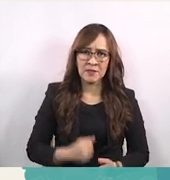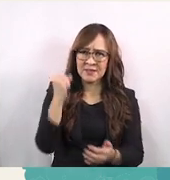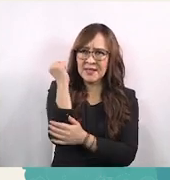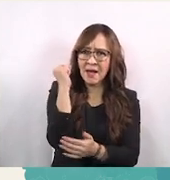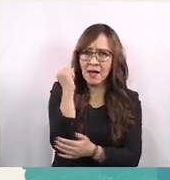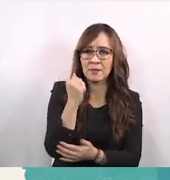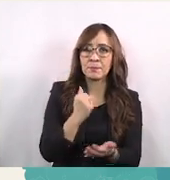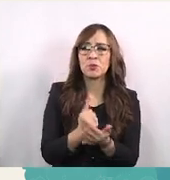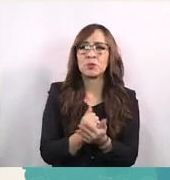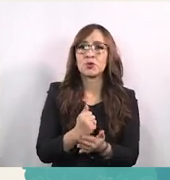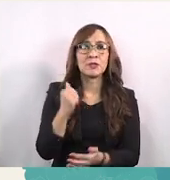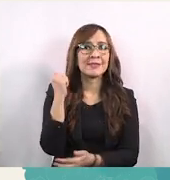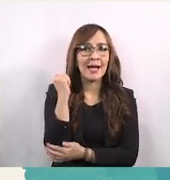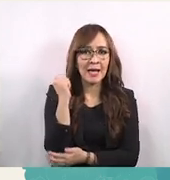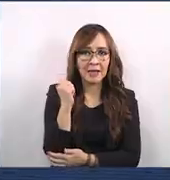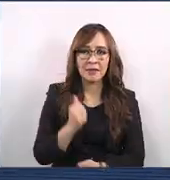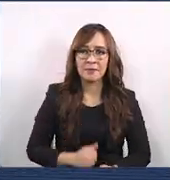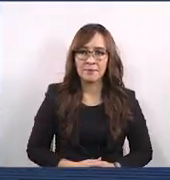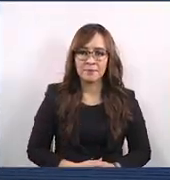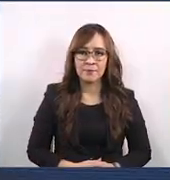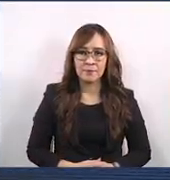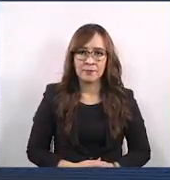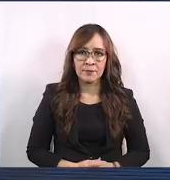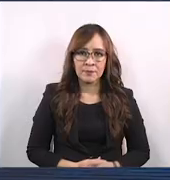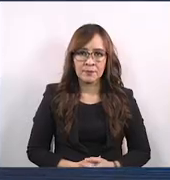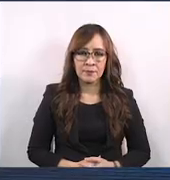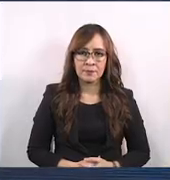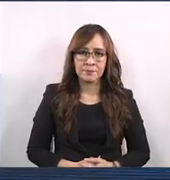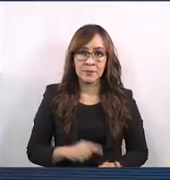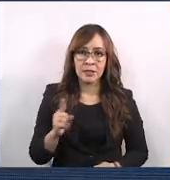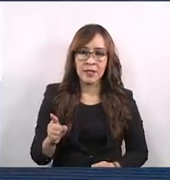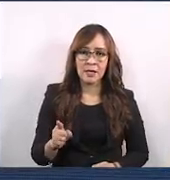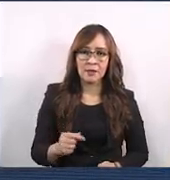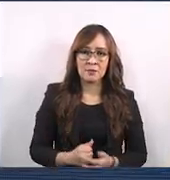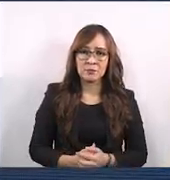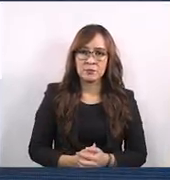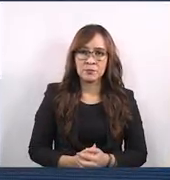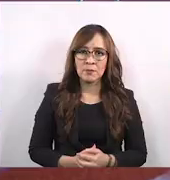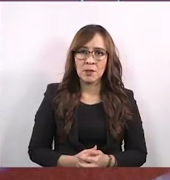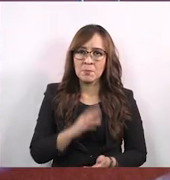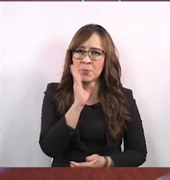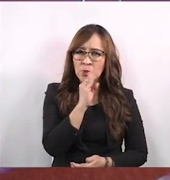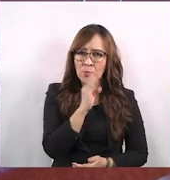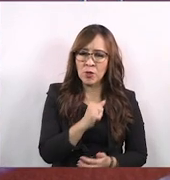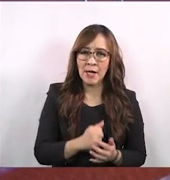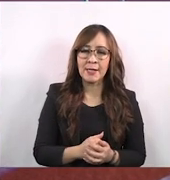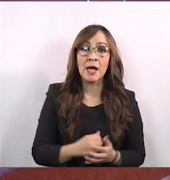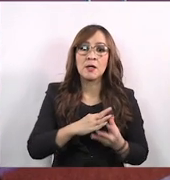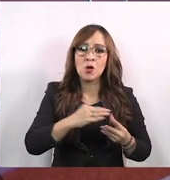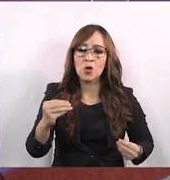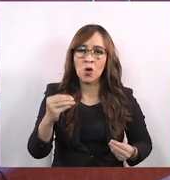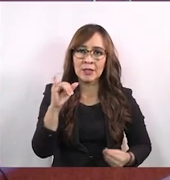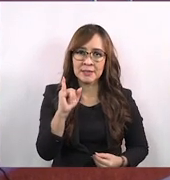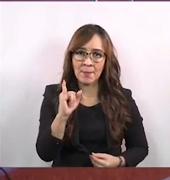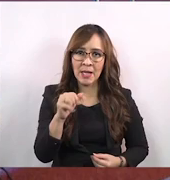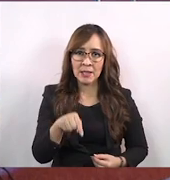saya bisa lihat gak ro manipulasi kau dia memanipulasikan sesuatu dengan roh Isabel